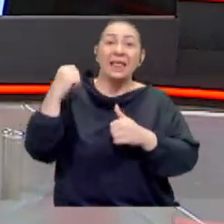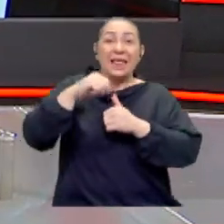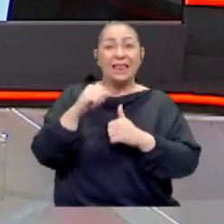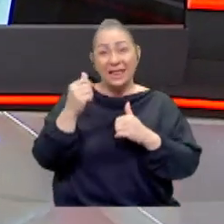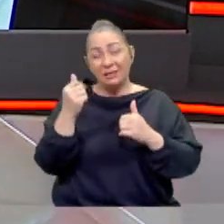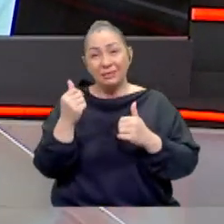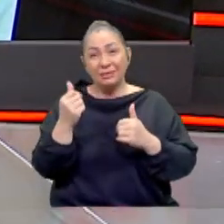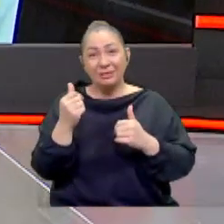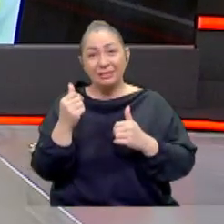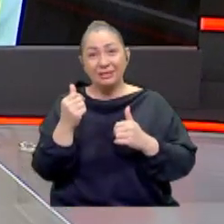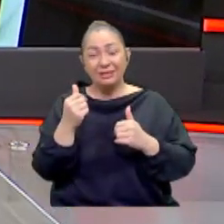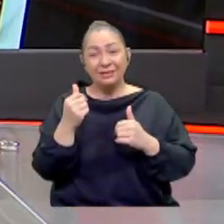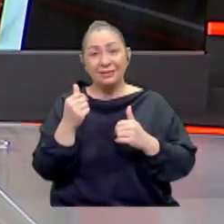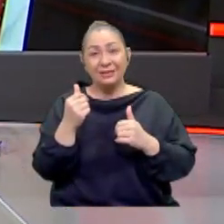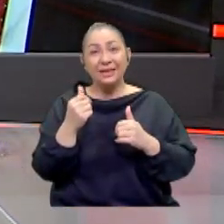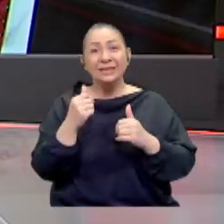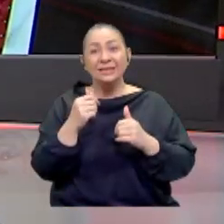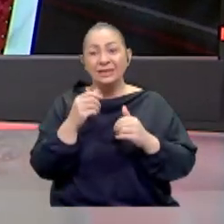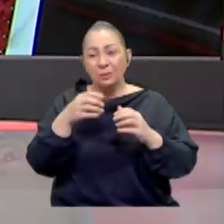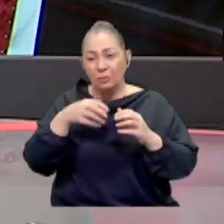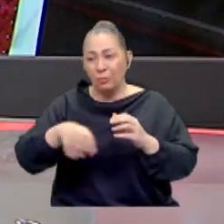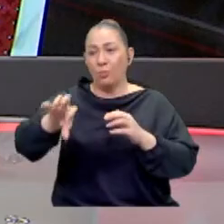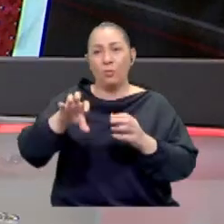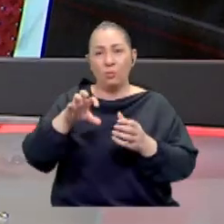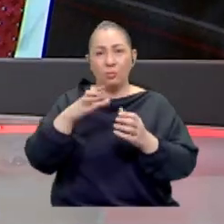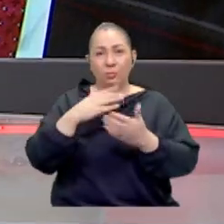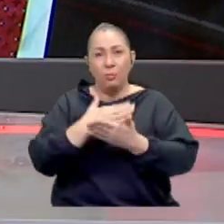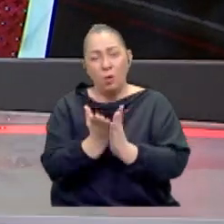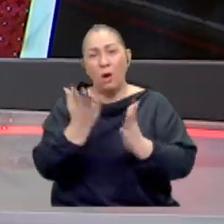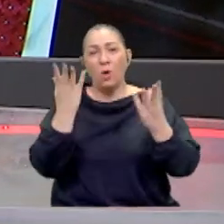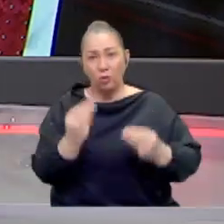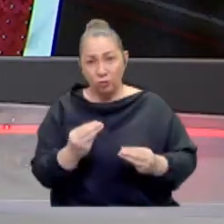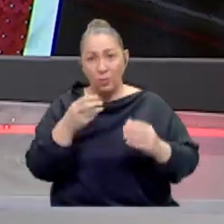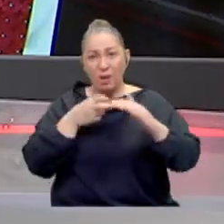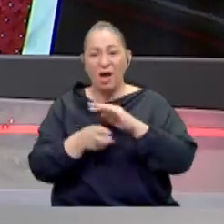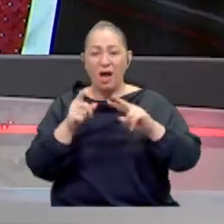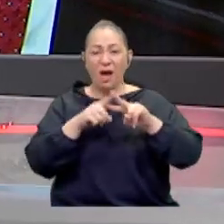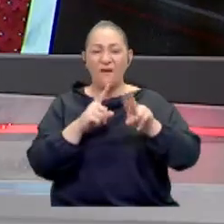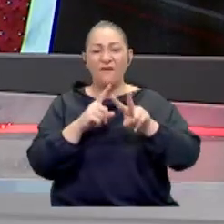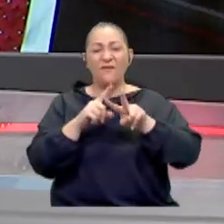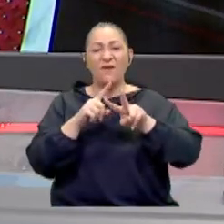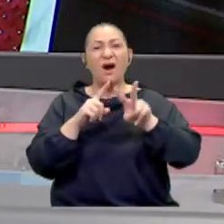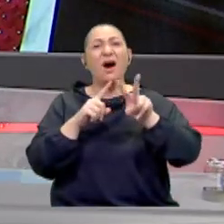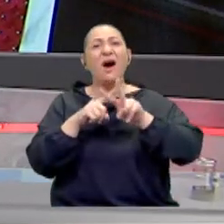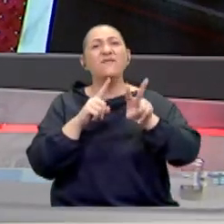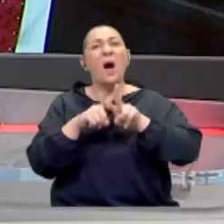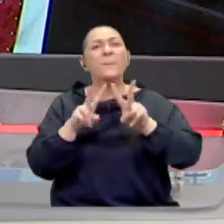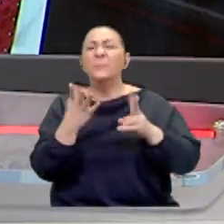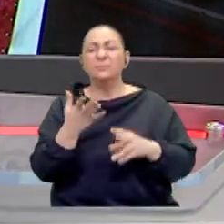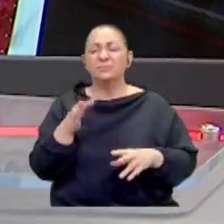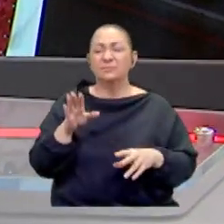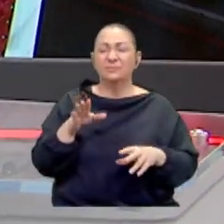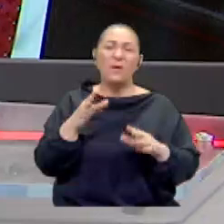bir Efendim işte sektöre ayrıldı yeni bir bölümüne yaşandı metroda avam metrom